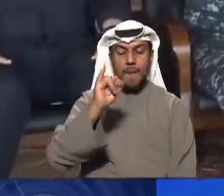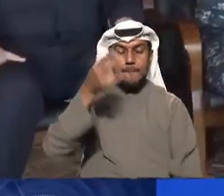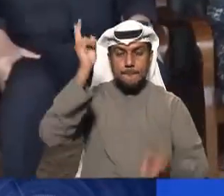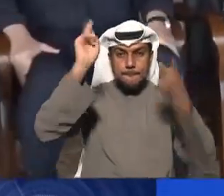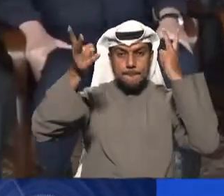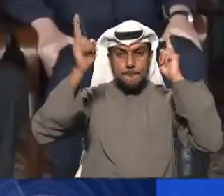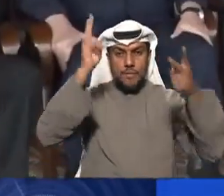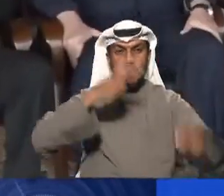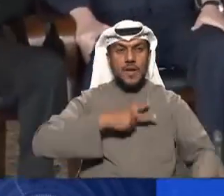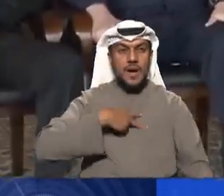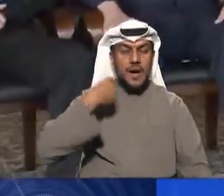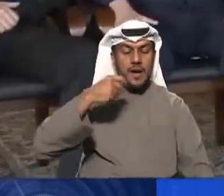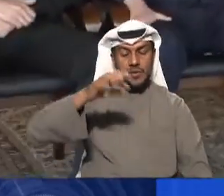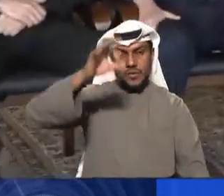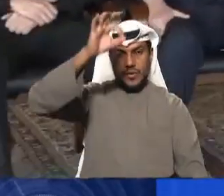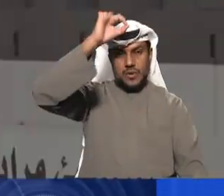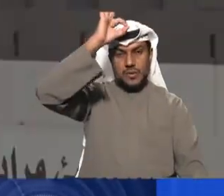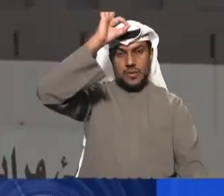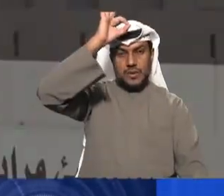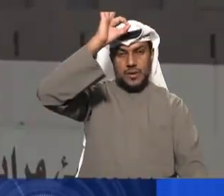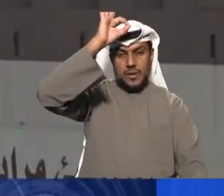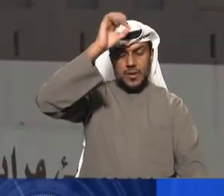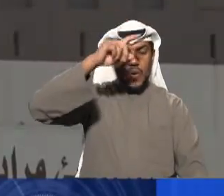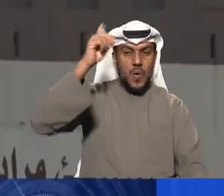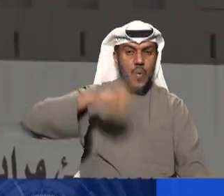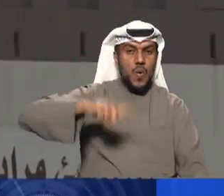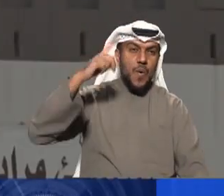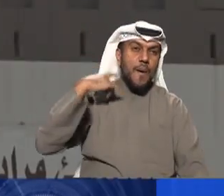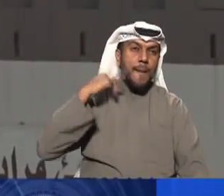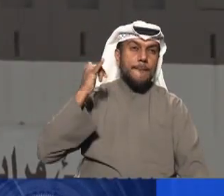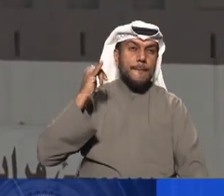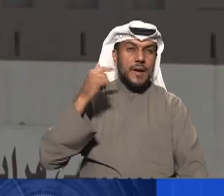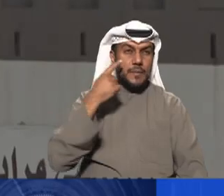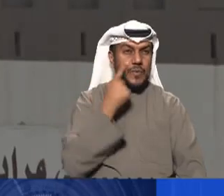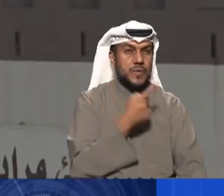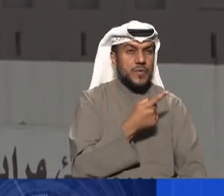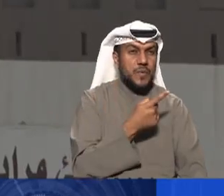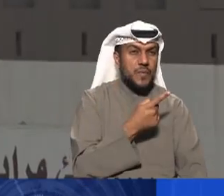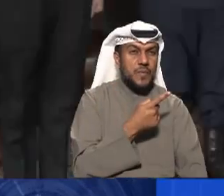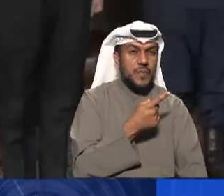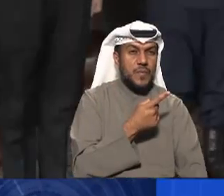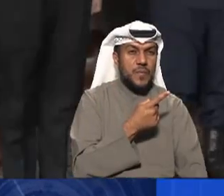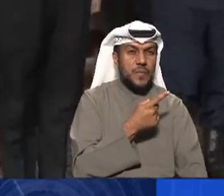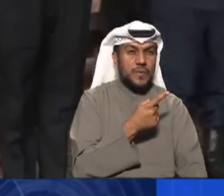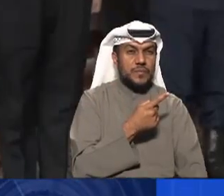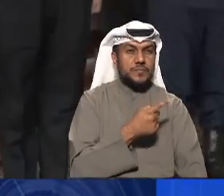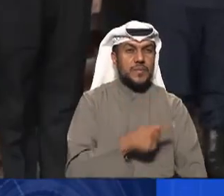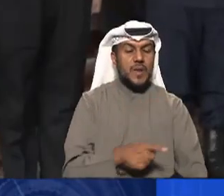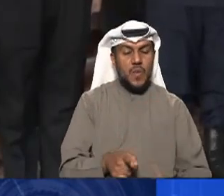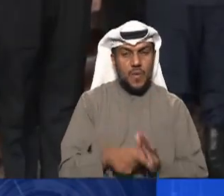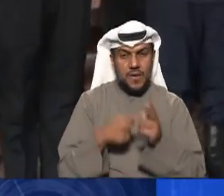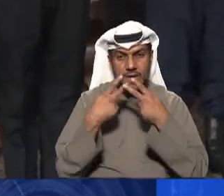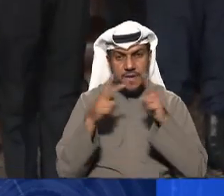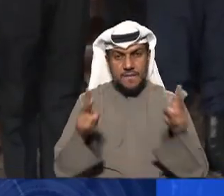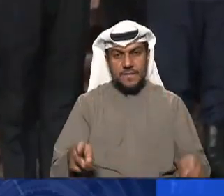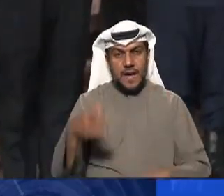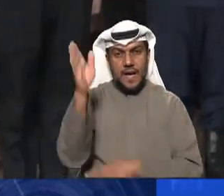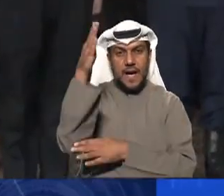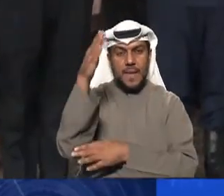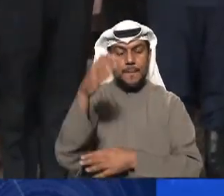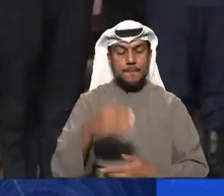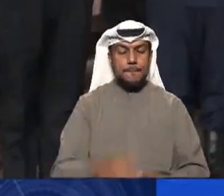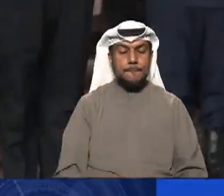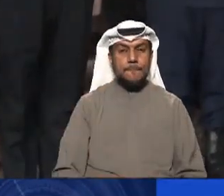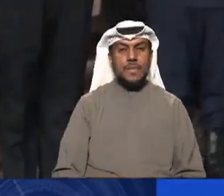وزارة الداخلية بيوم الشرطة العربية في أكاديمية سعد العبدالله للعلوم الأمنية. بدأ الحفل بالسلام الوطني